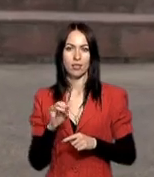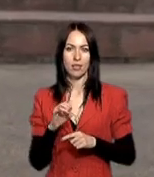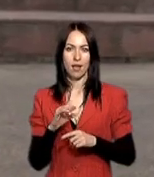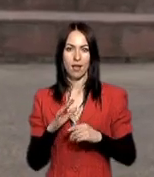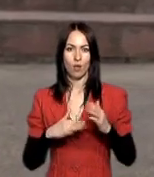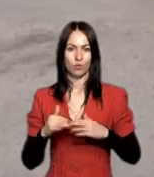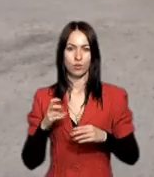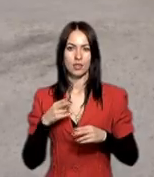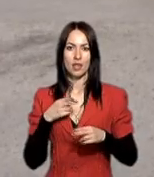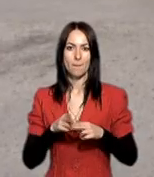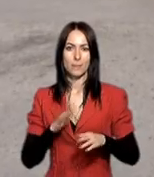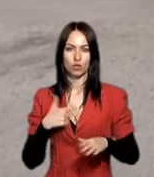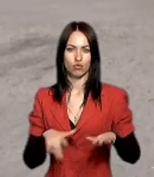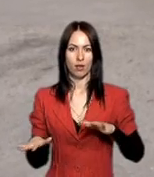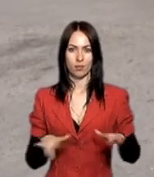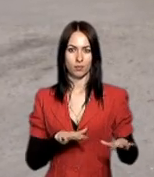рухи.